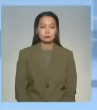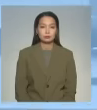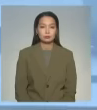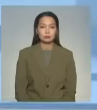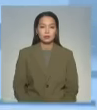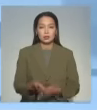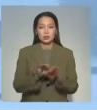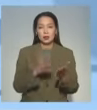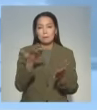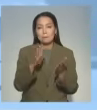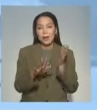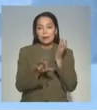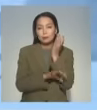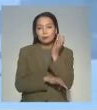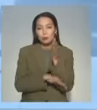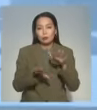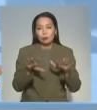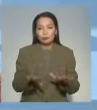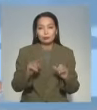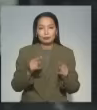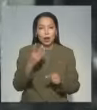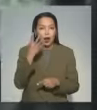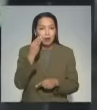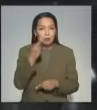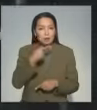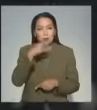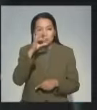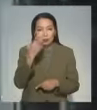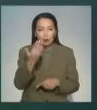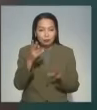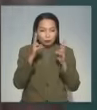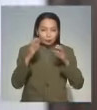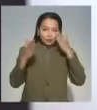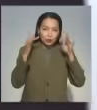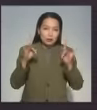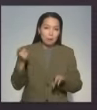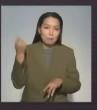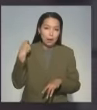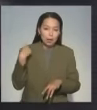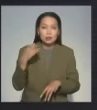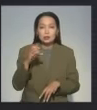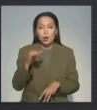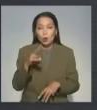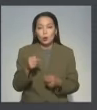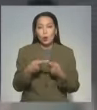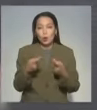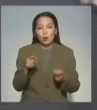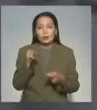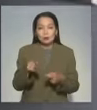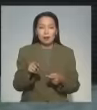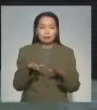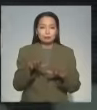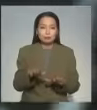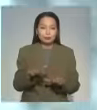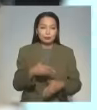Сразу 5 секс-притонов ликвидировали в Алматы. Полицейские проверили увеселительные заведения, банные комплексы, сауны и гостиницы. Там и располагались